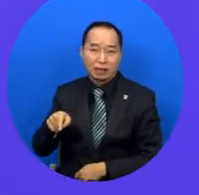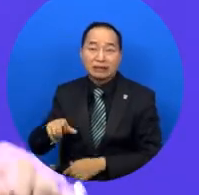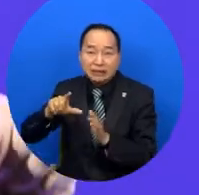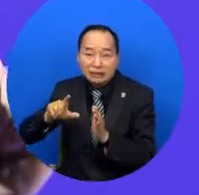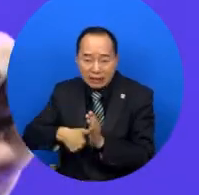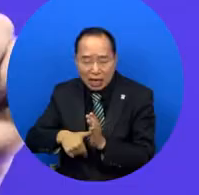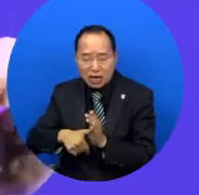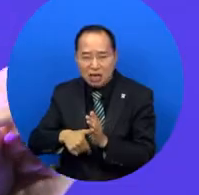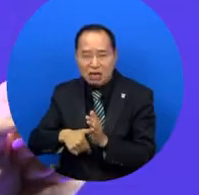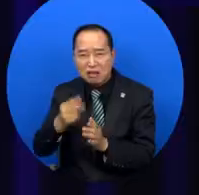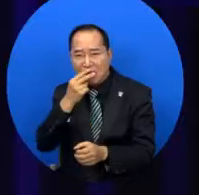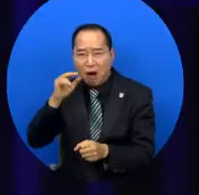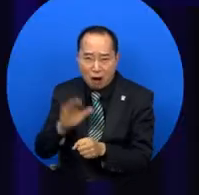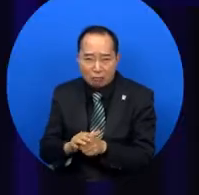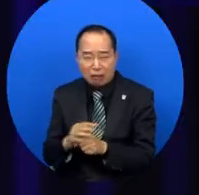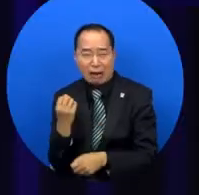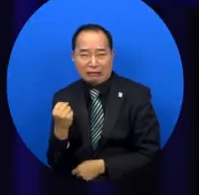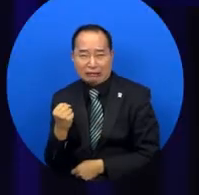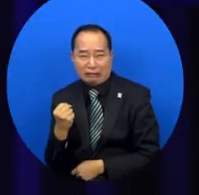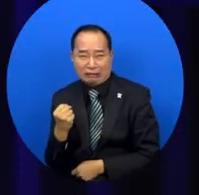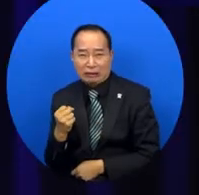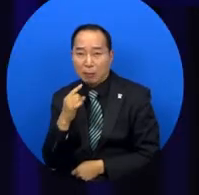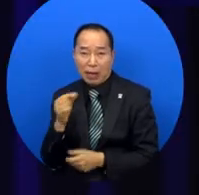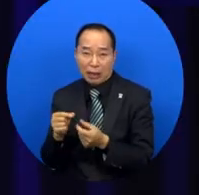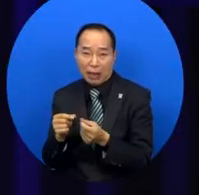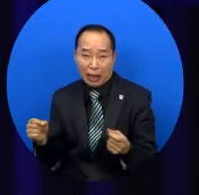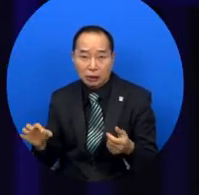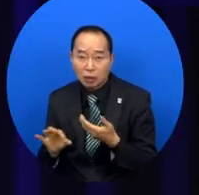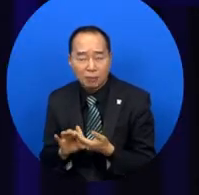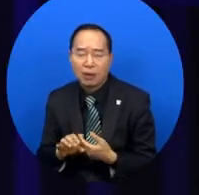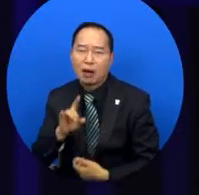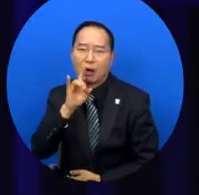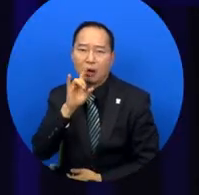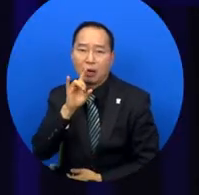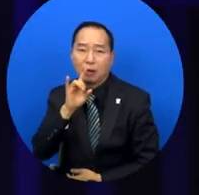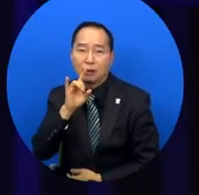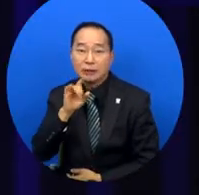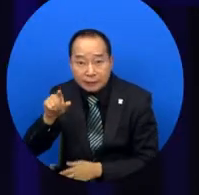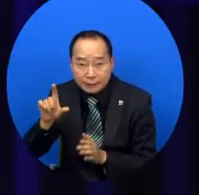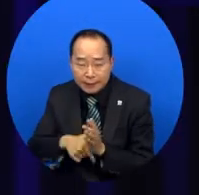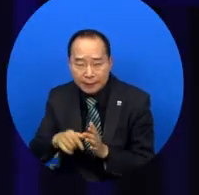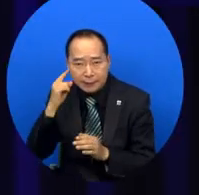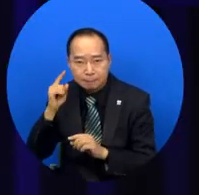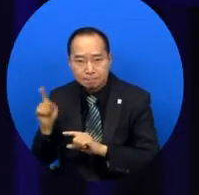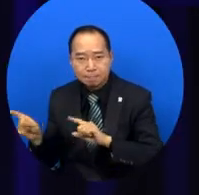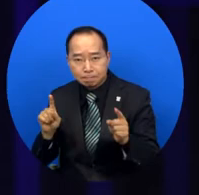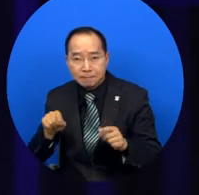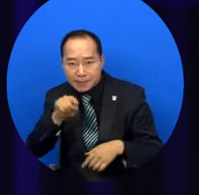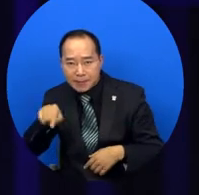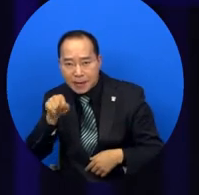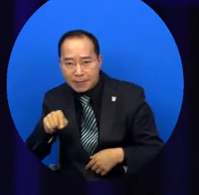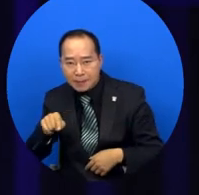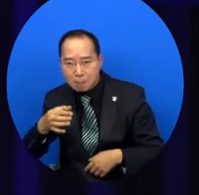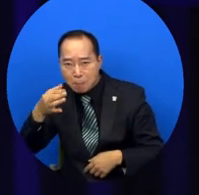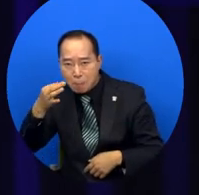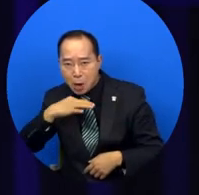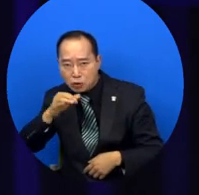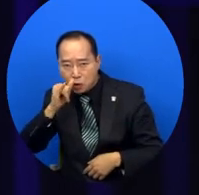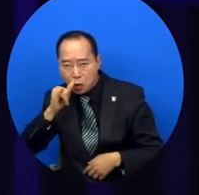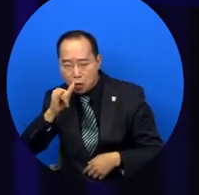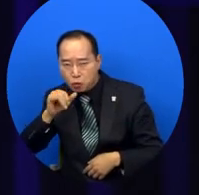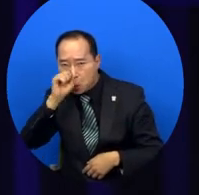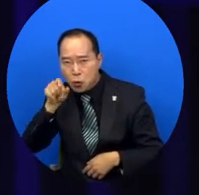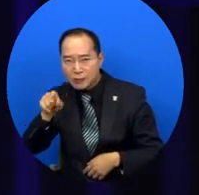정상이에요. 그때 그렇게 계속 억울하고 원망해 하는 사람과 그때 정신을 차리고 아니야 이